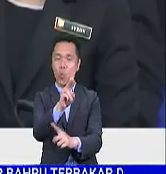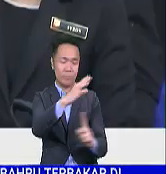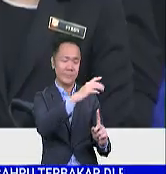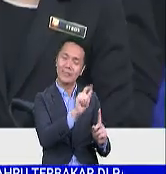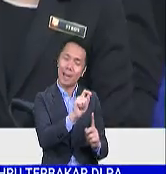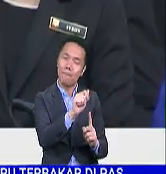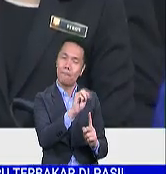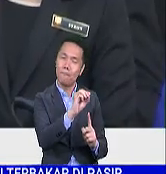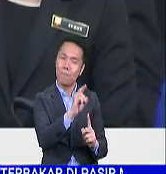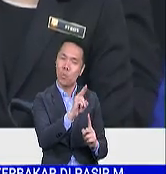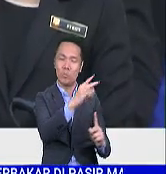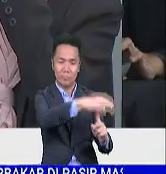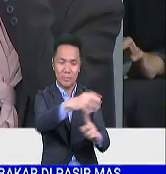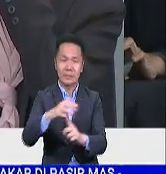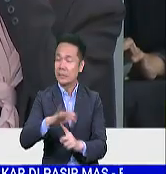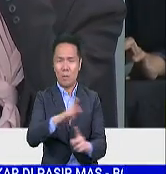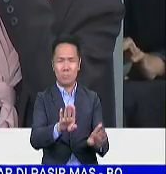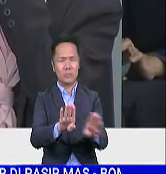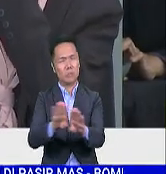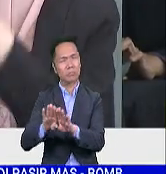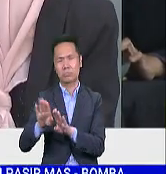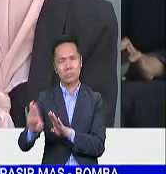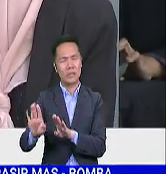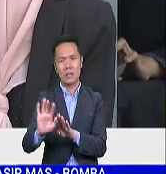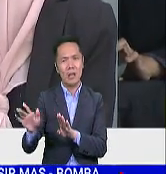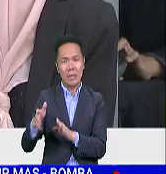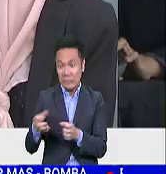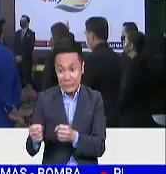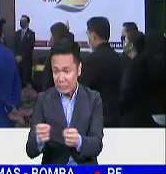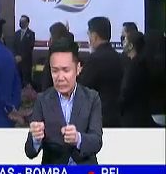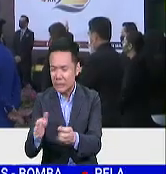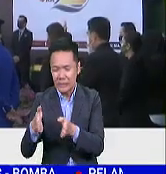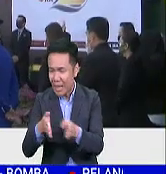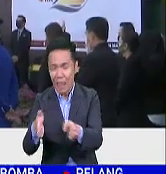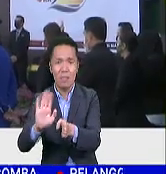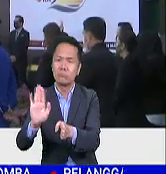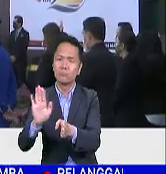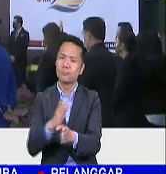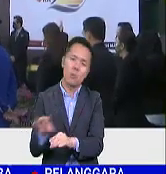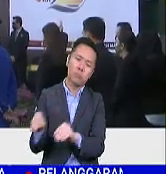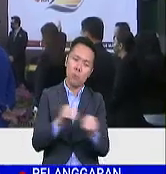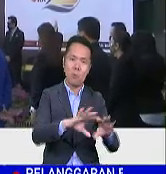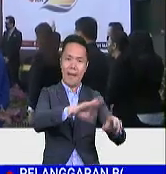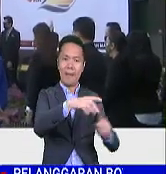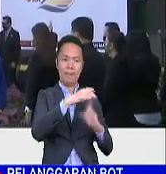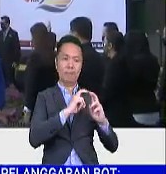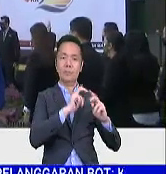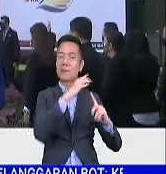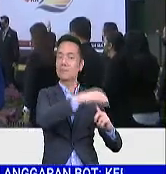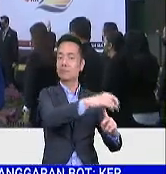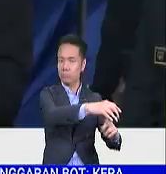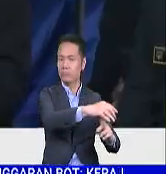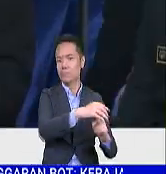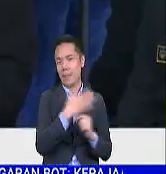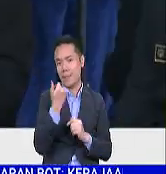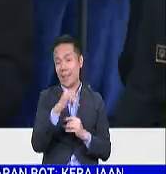dan menangani isu penjajah tepi jalan demi meningkatkan ekonomi setempat. Dalam usaha pendigitalan, DBKK menyahut matlamat kerajaan